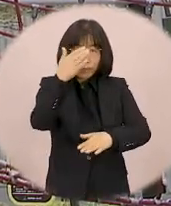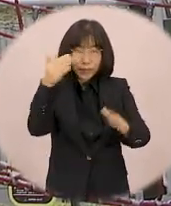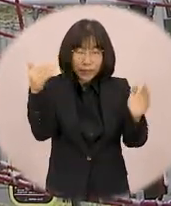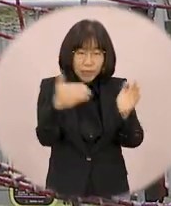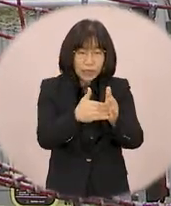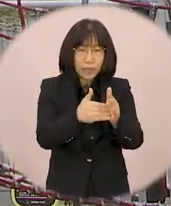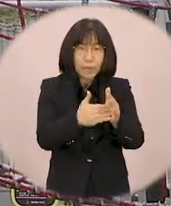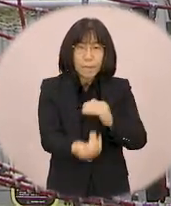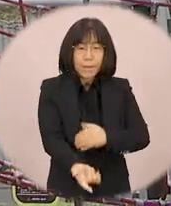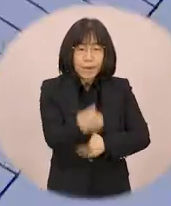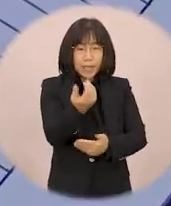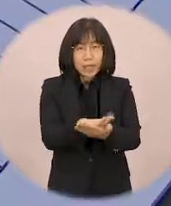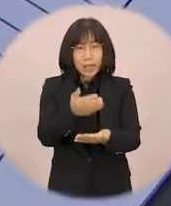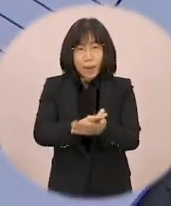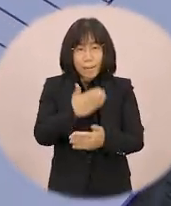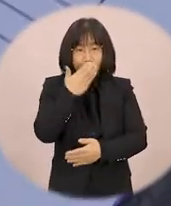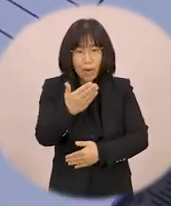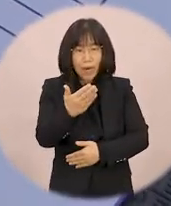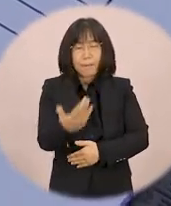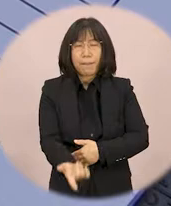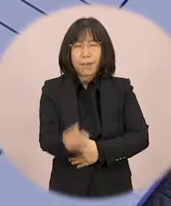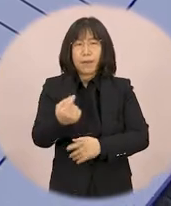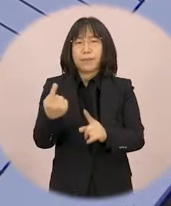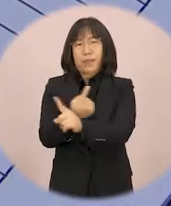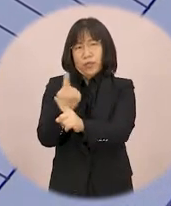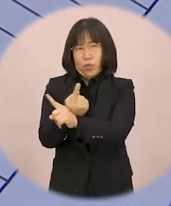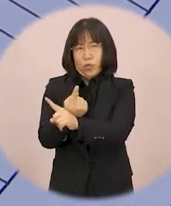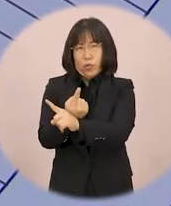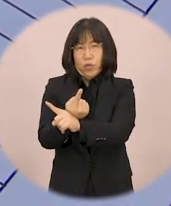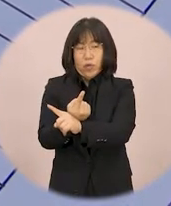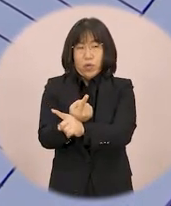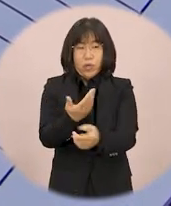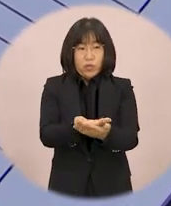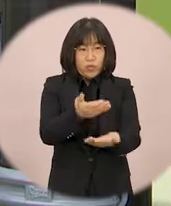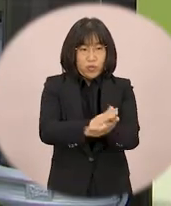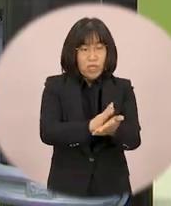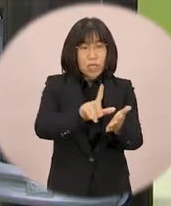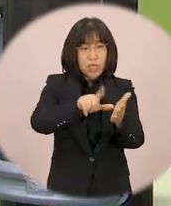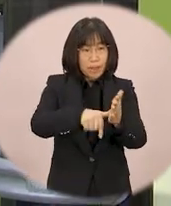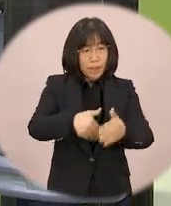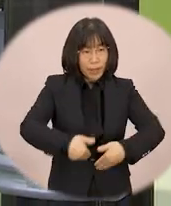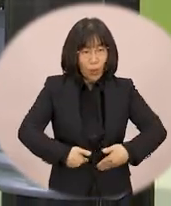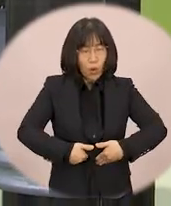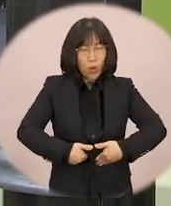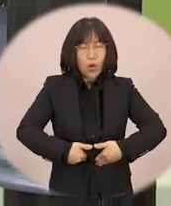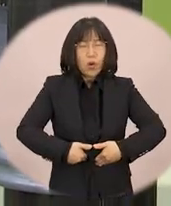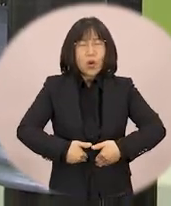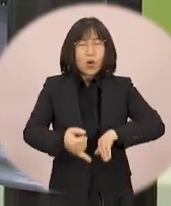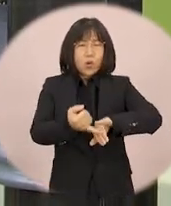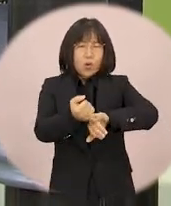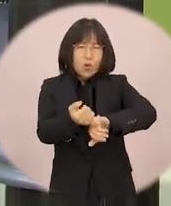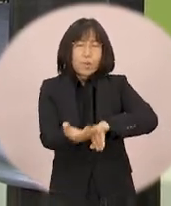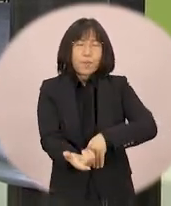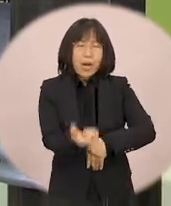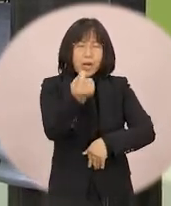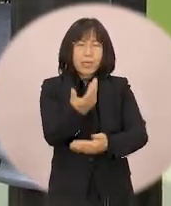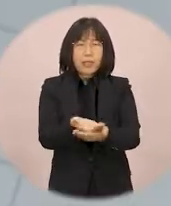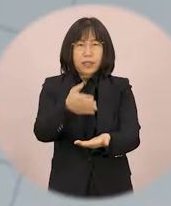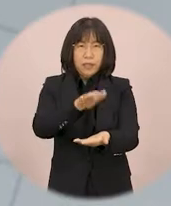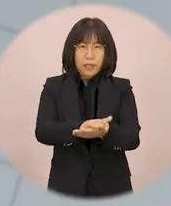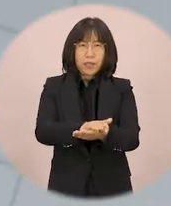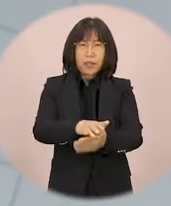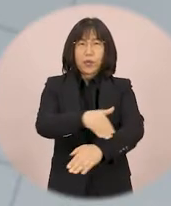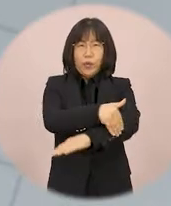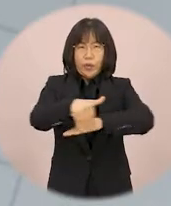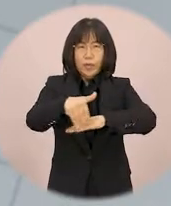점검 결과 즉시 시정할 수 있는 사항은 현장에서 보완하도록 하고, 수리 교체가 필요한 사항은 기한 내 개선하도록